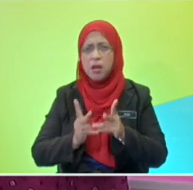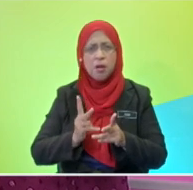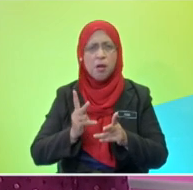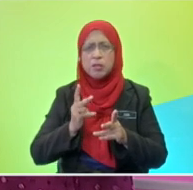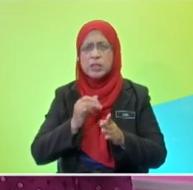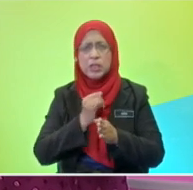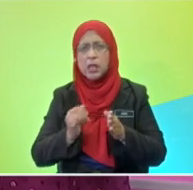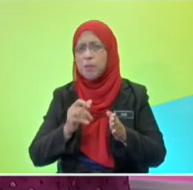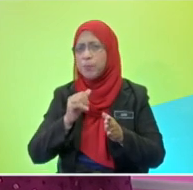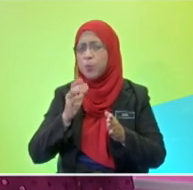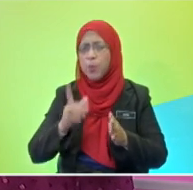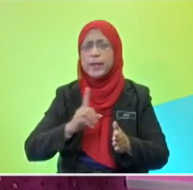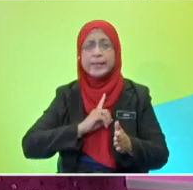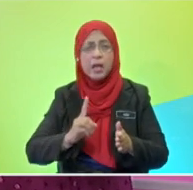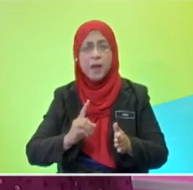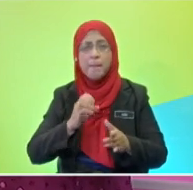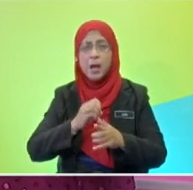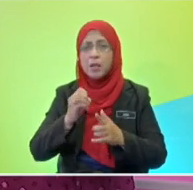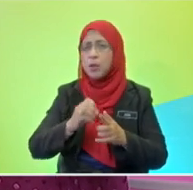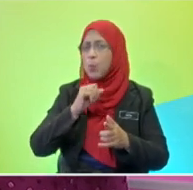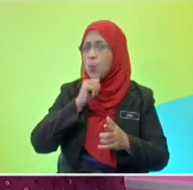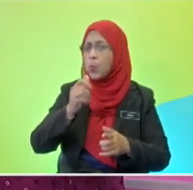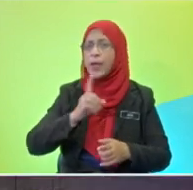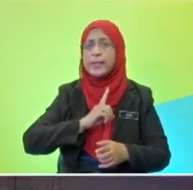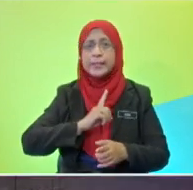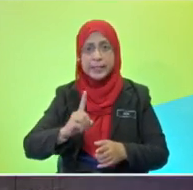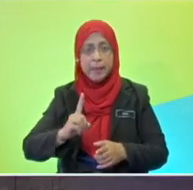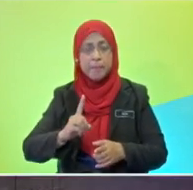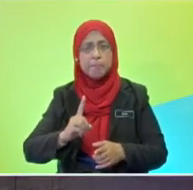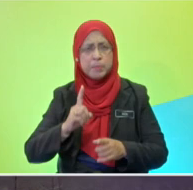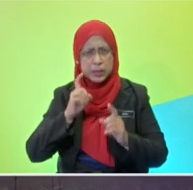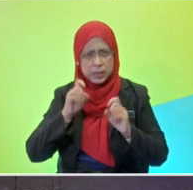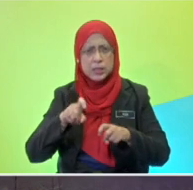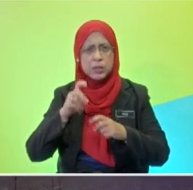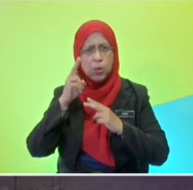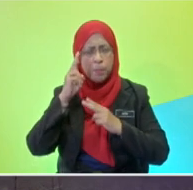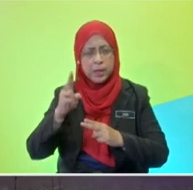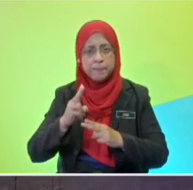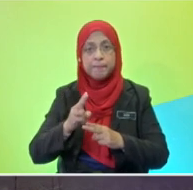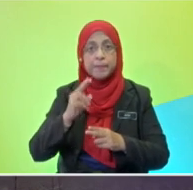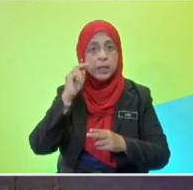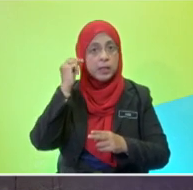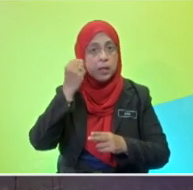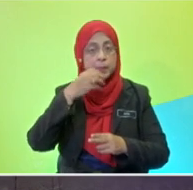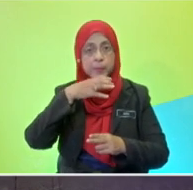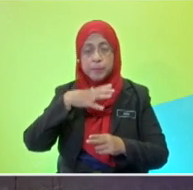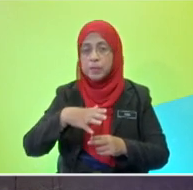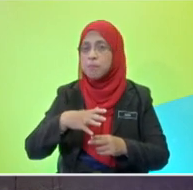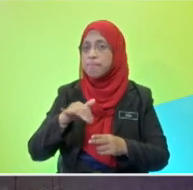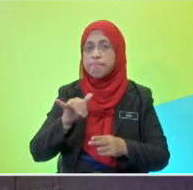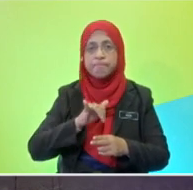orang Islam ataupun bukan Islam nabi sendiri sangat menyantuni sangat beradab dengan